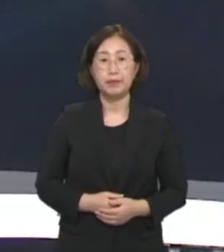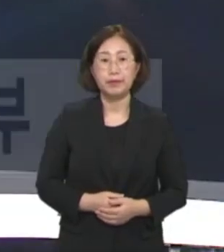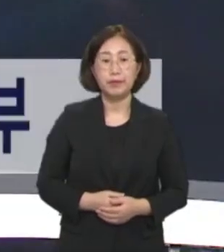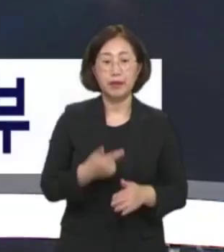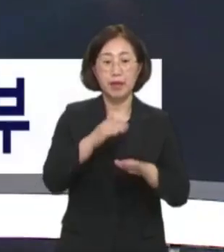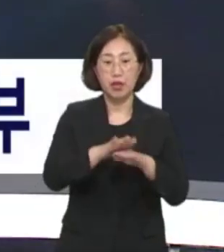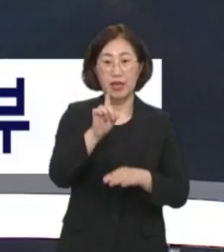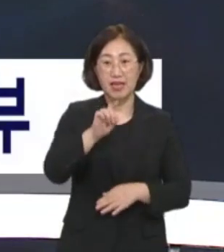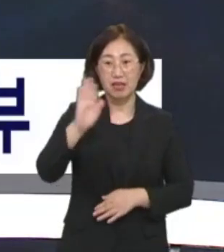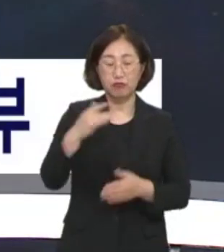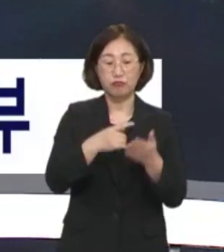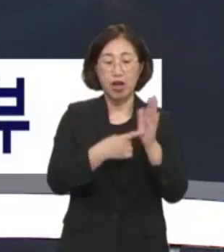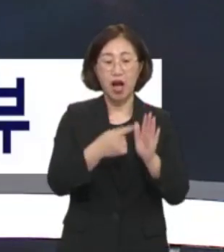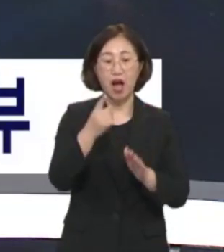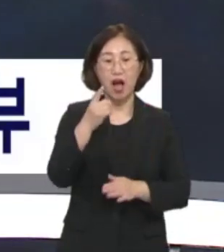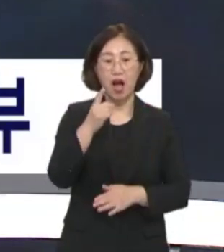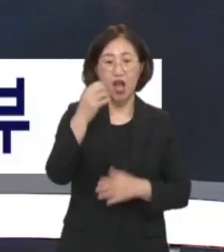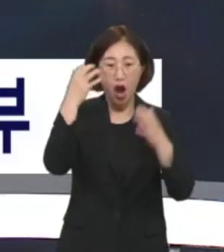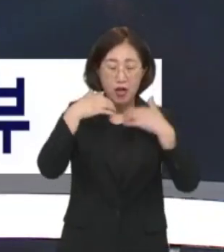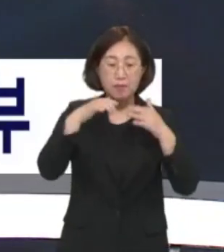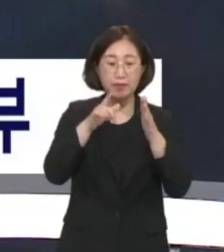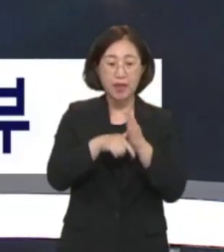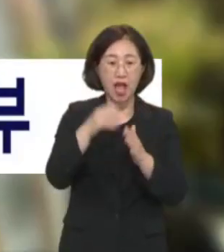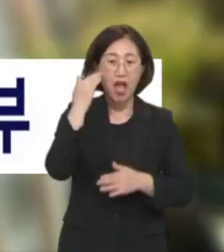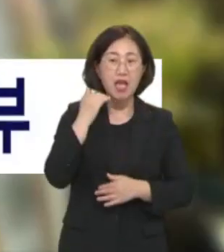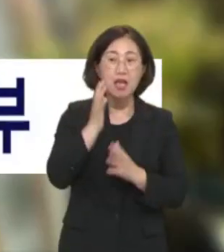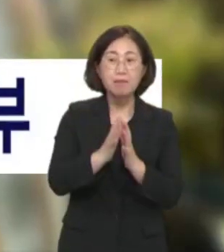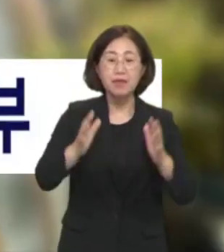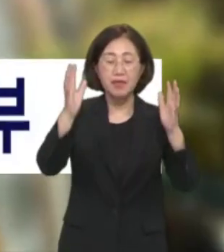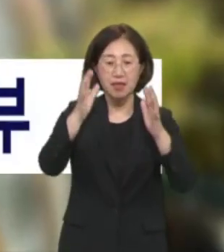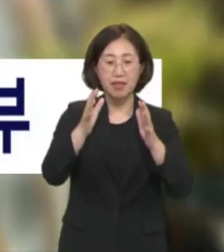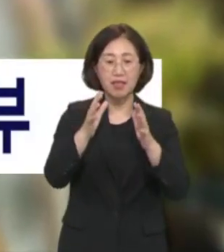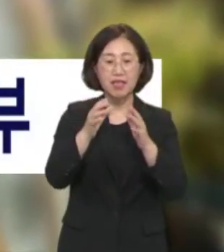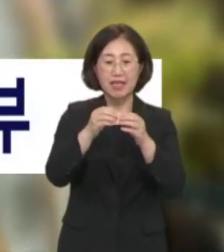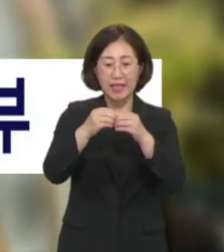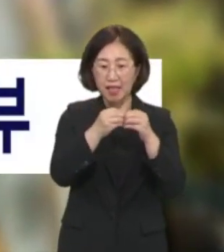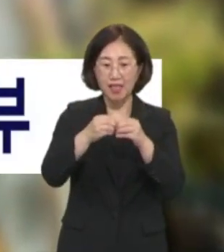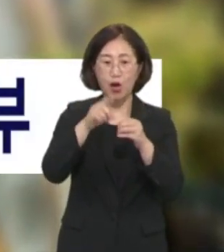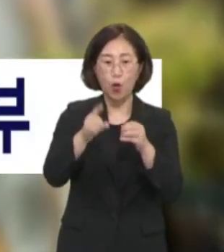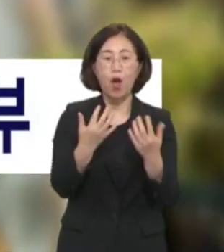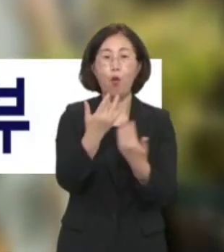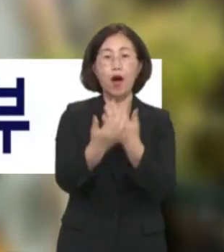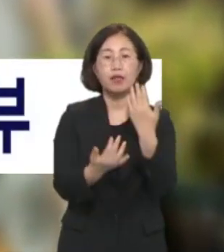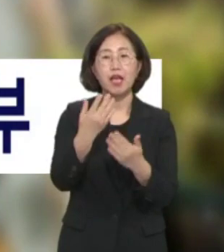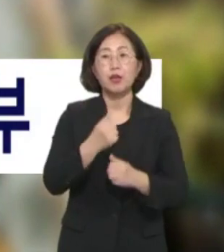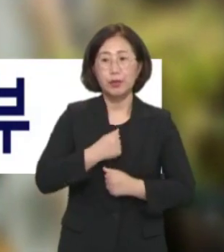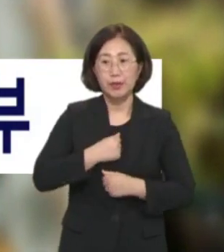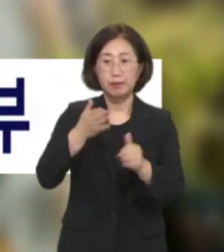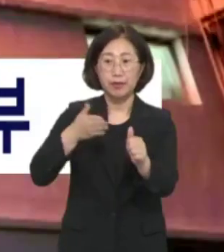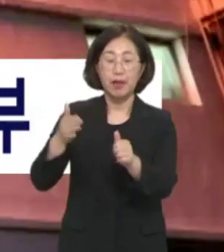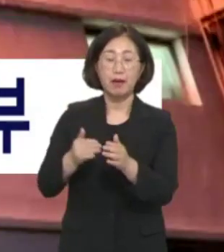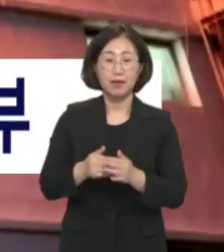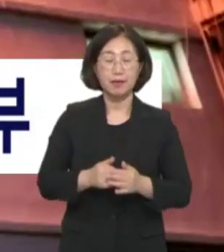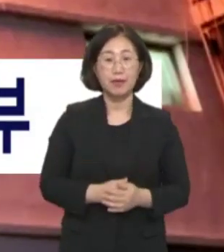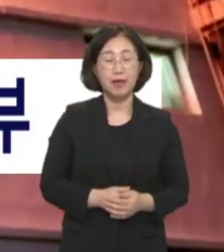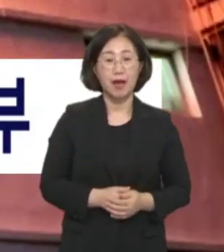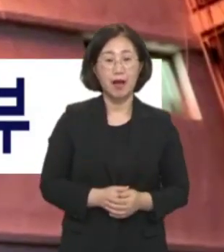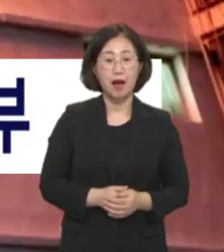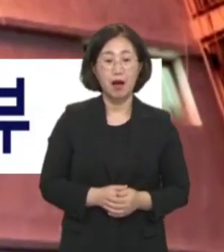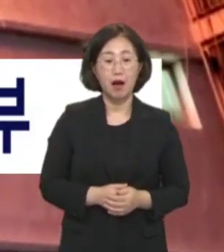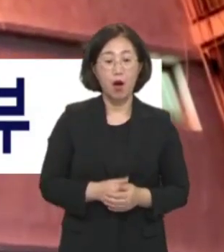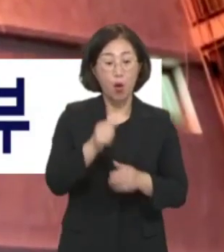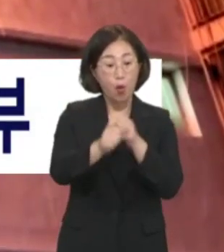대전 소방본부가 여름철 집중되는 김치냉장고 화재 예방에 대한 주의를 당부했습니다. 대전 소방본부에 따르면